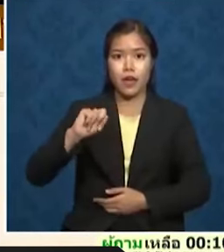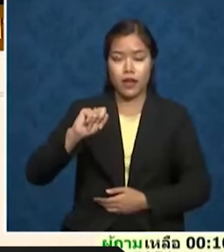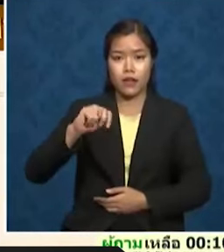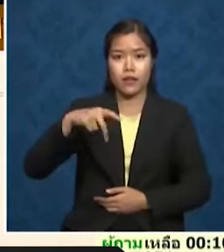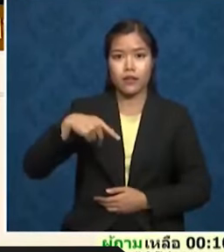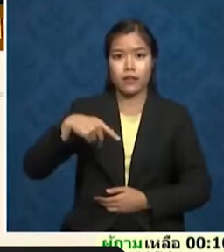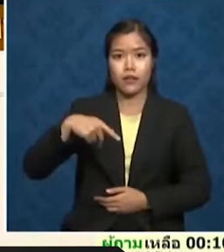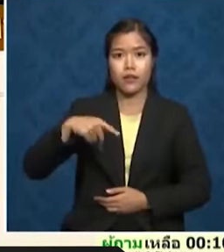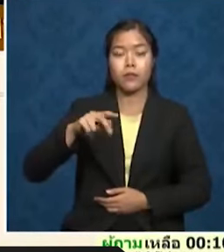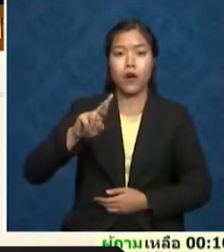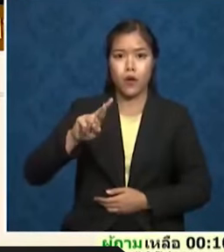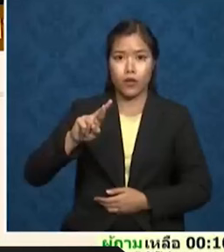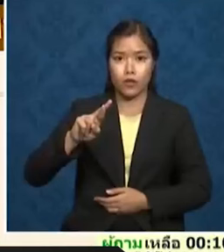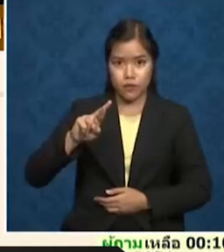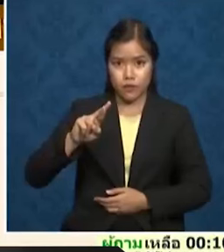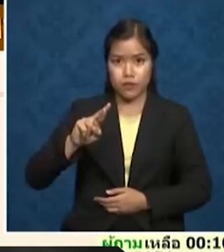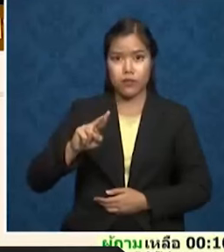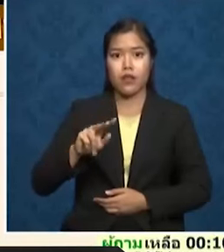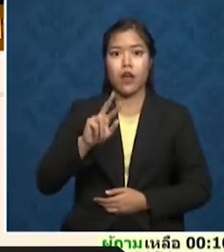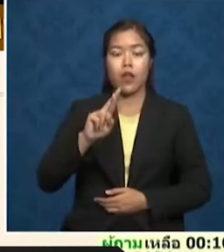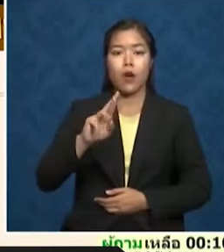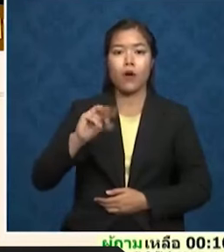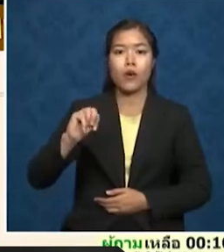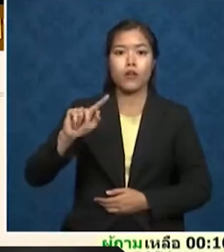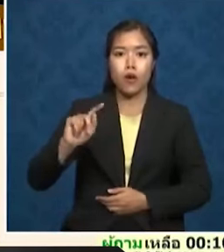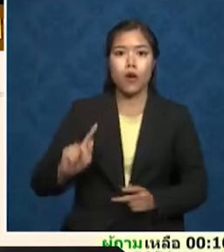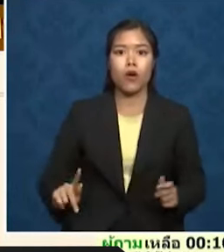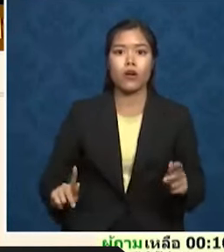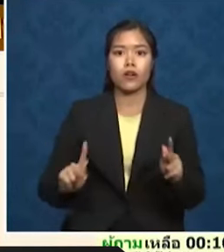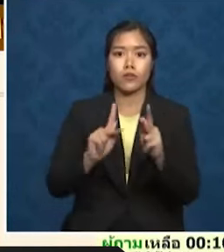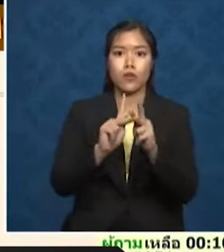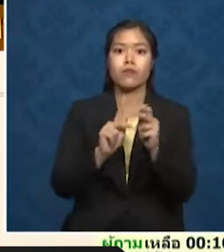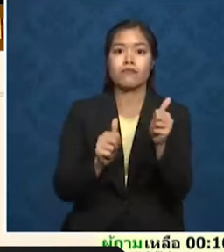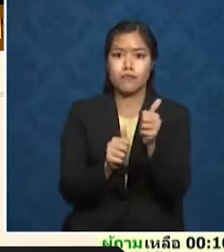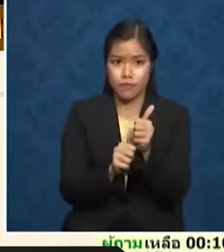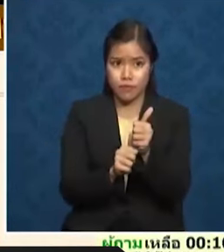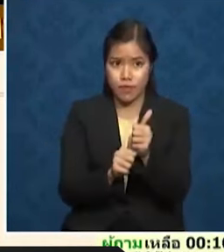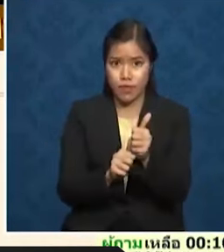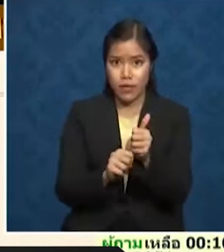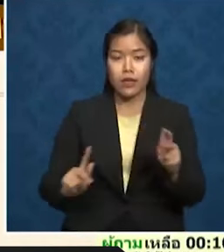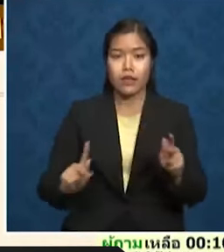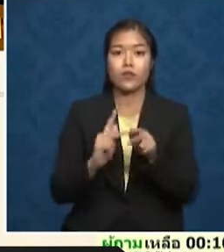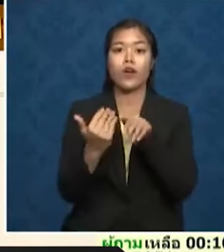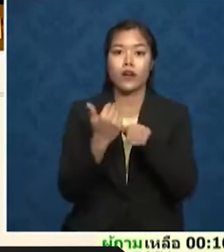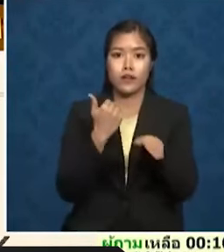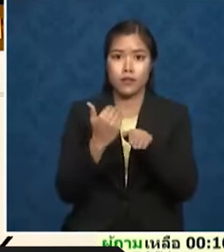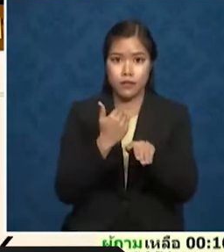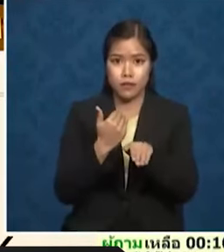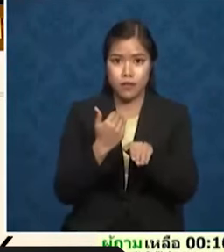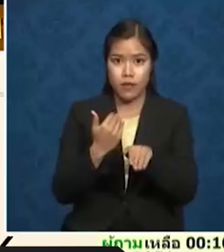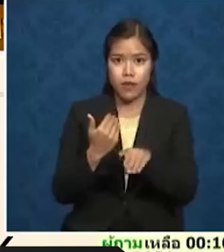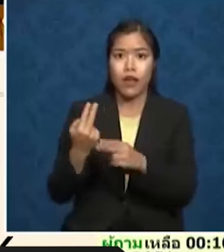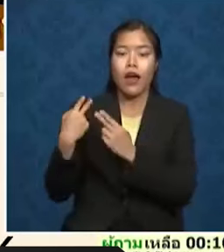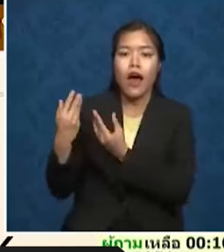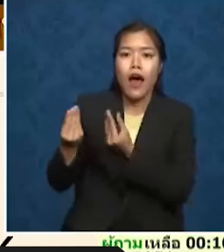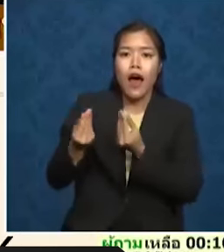ว่าการกระทรวงคมนาคมวันนี้ดิฉันได้รับมอบหมายจากท่านสุริยะจึงรุ่งเรืองกิจรัฐมนตรีว่าการกระทรวงคมนาค